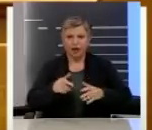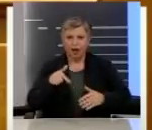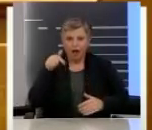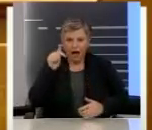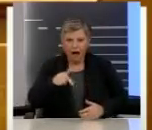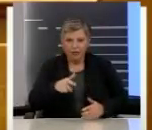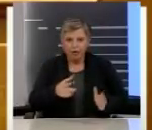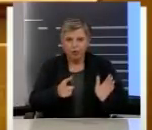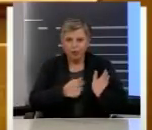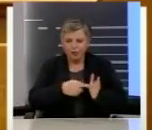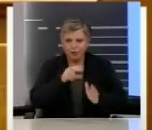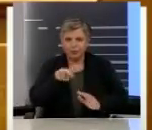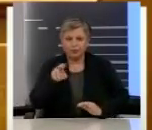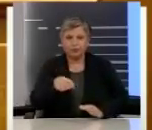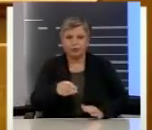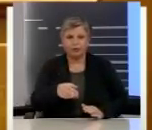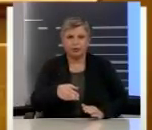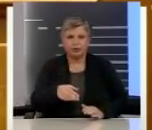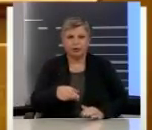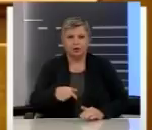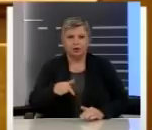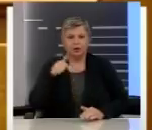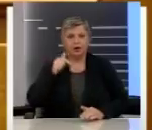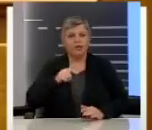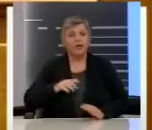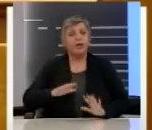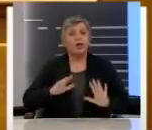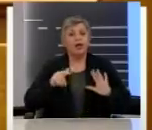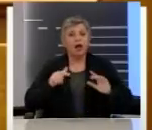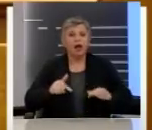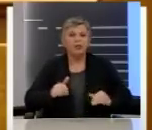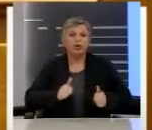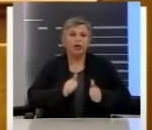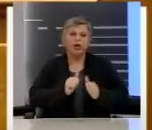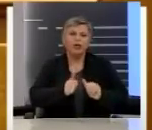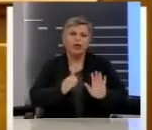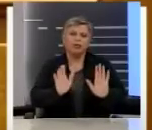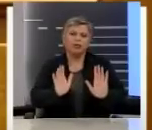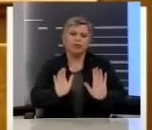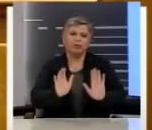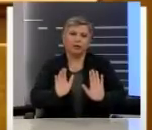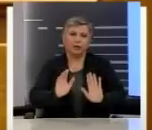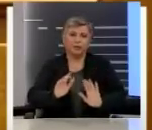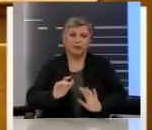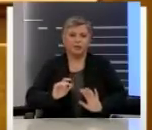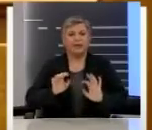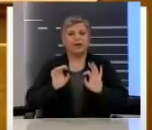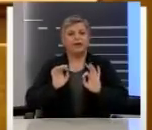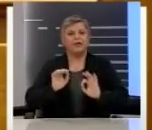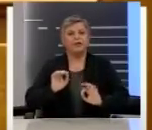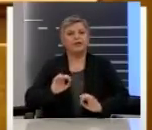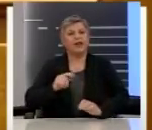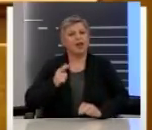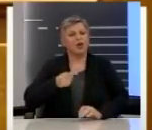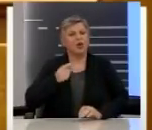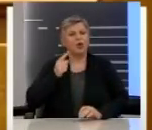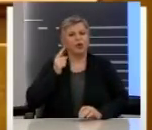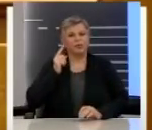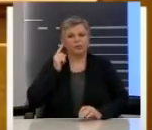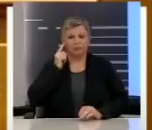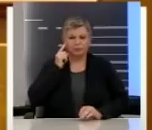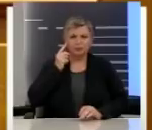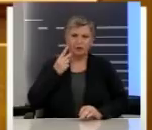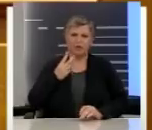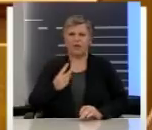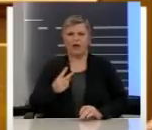από μας, όχι από όλες τις πτέρυγες, από όσους όμως τουλάχιστον, και είχα την εντύπωση ότι είναι ένα μεγάλο φάσμα σε